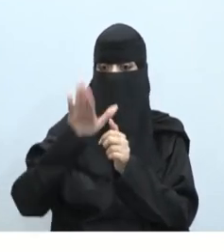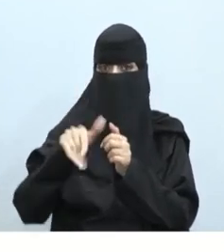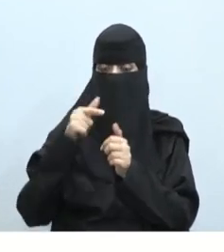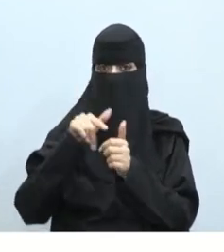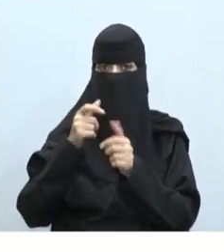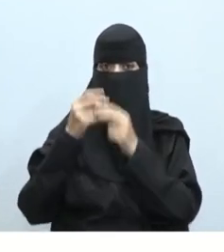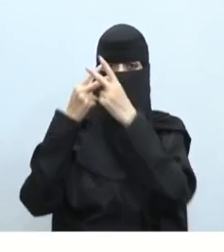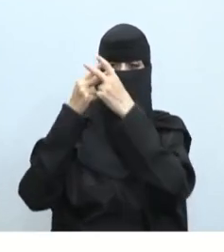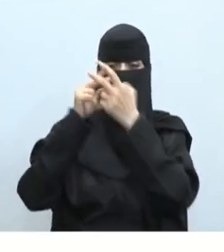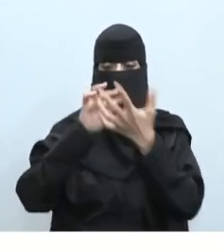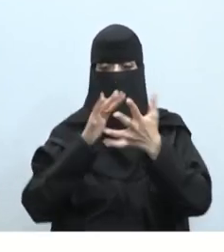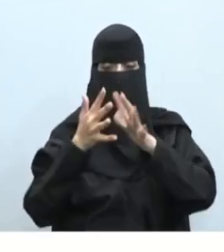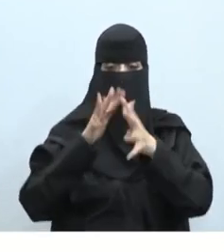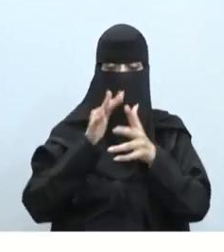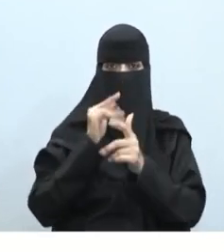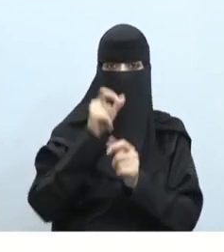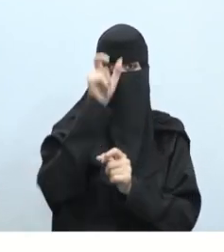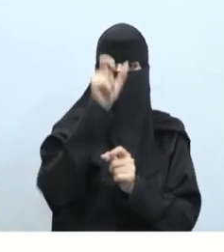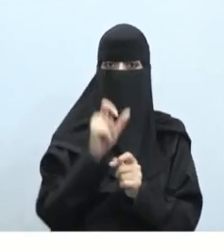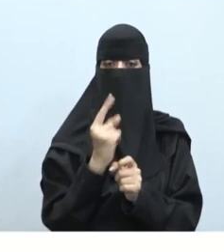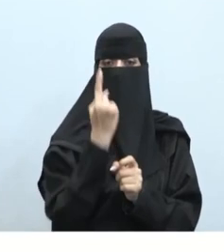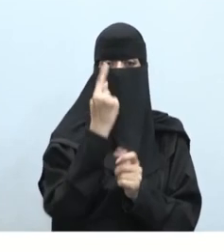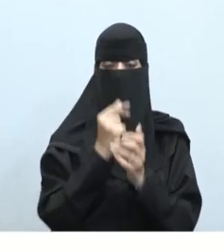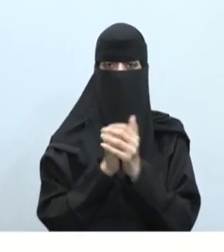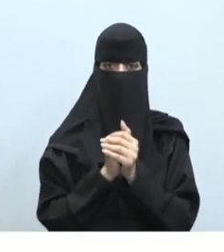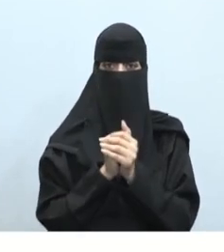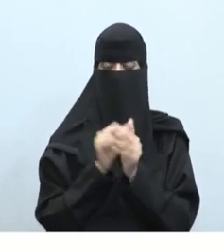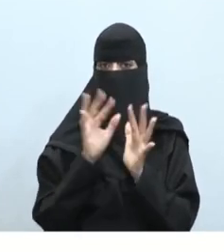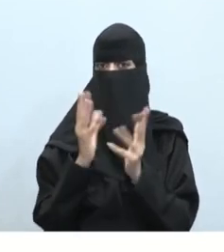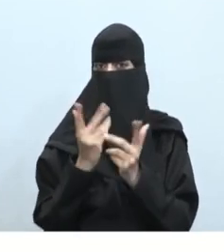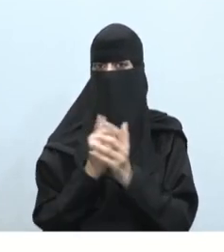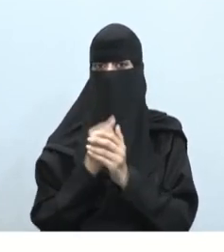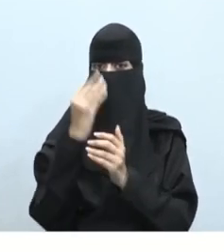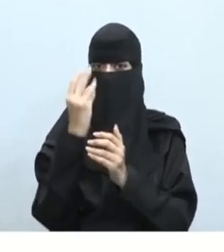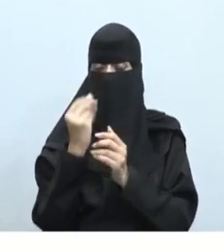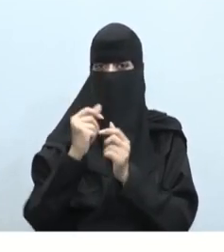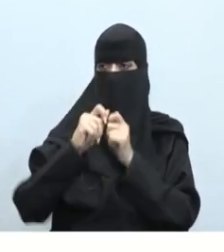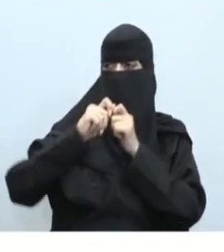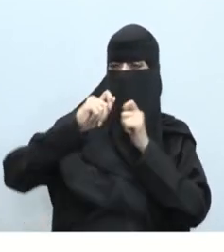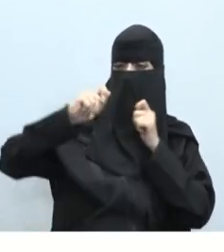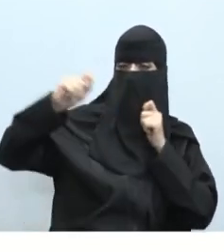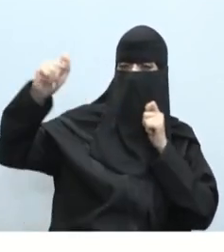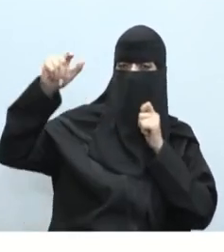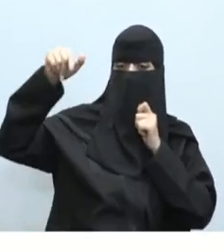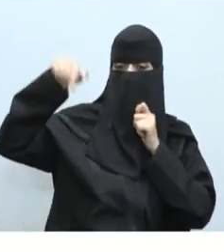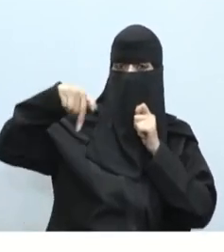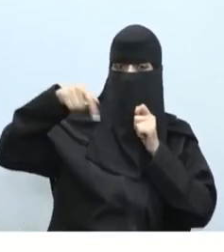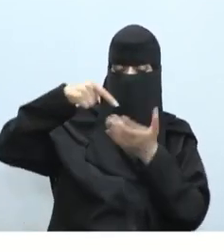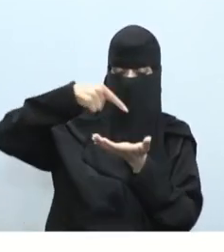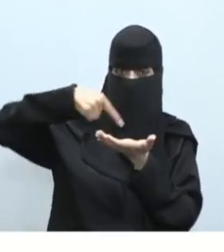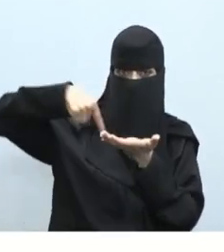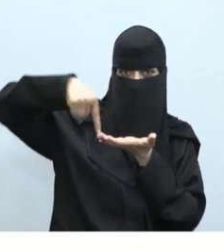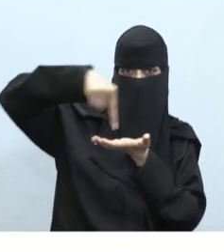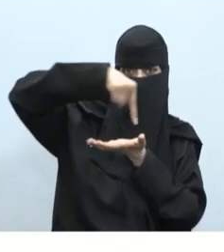النجوم احيانا ابنائه وبنات الطلاب منفرده بمعنى انها تكون بعيده عن قلب المجرات